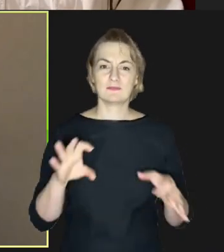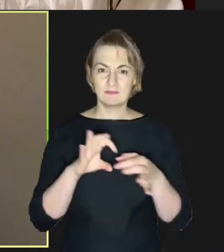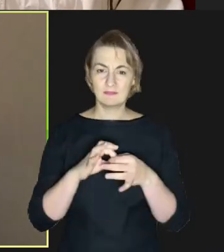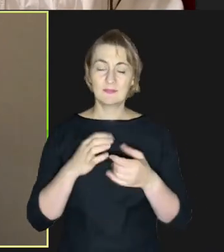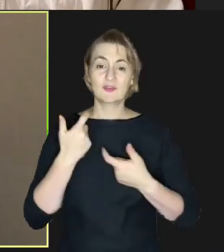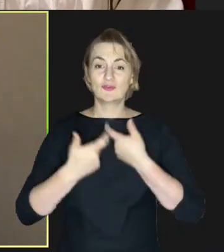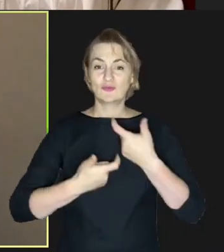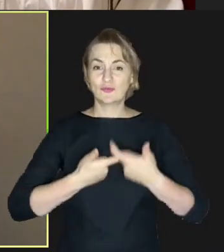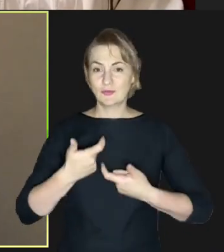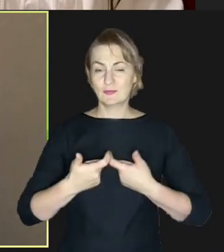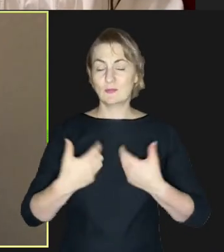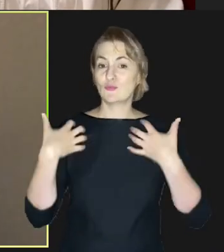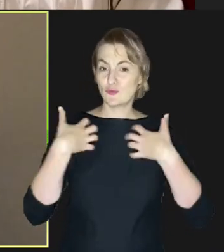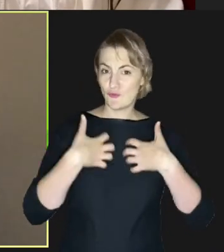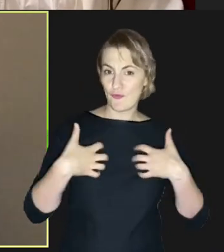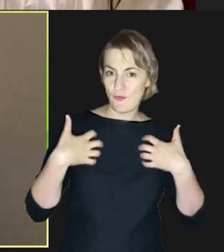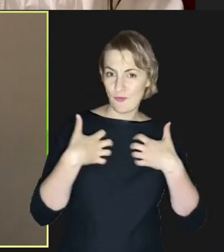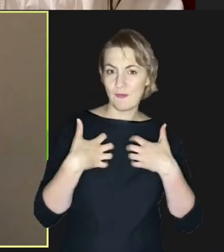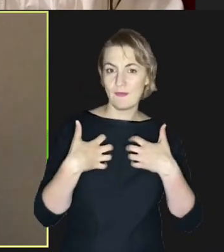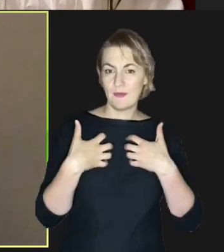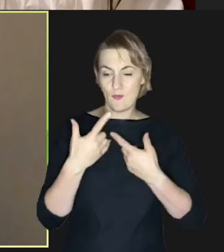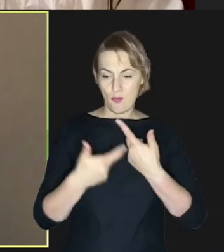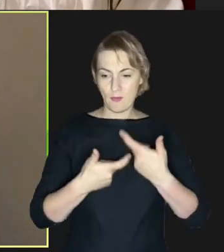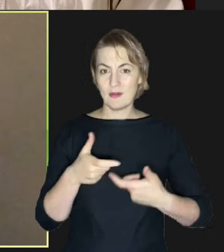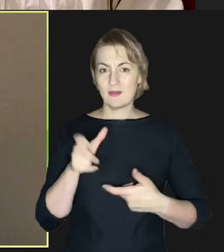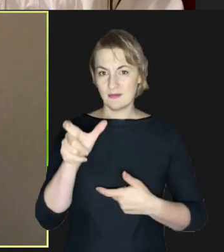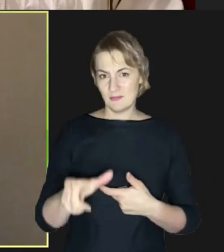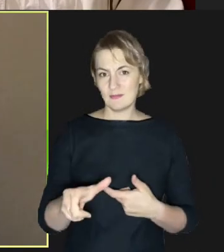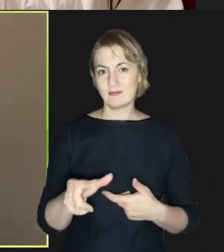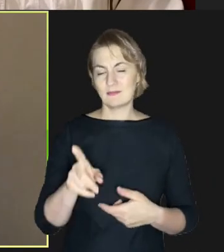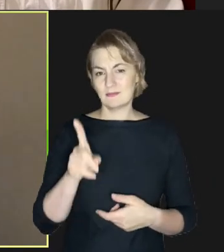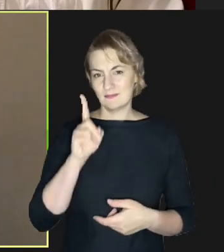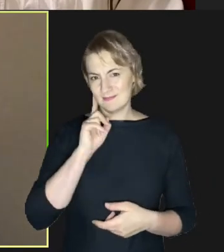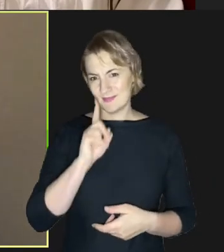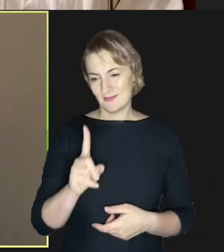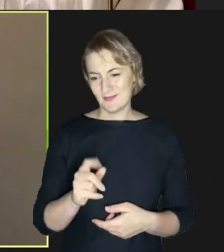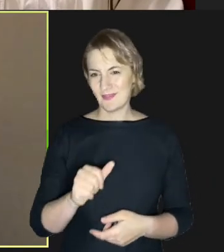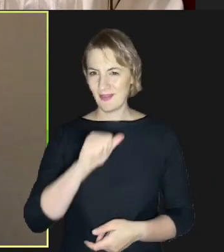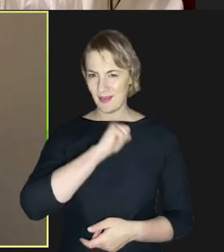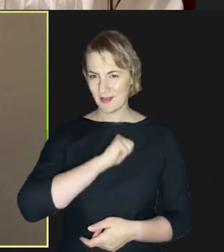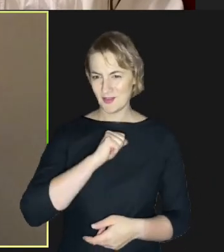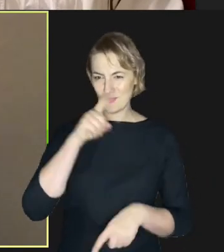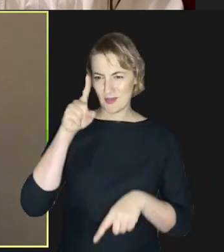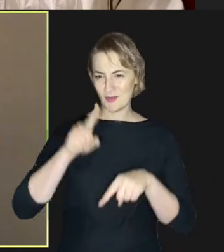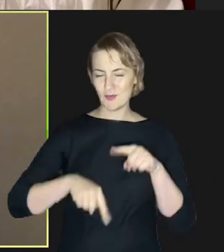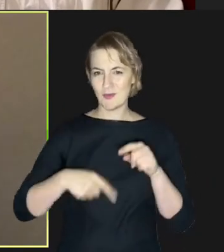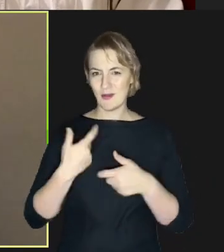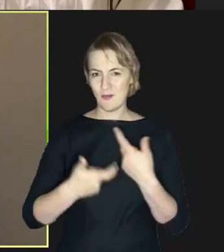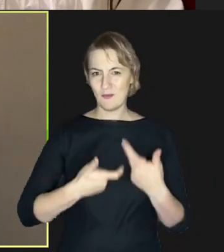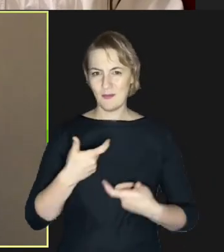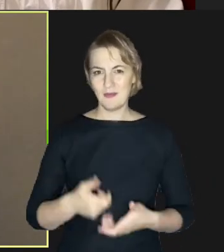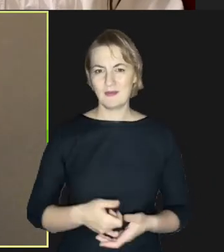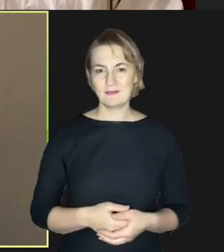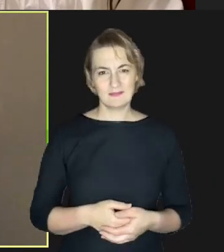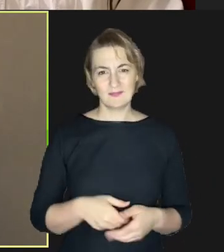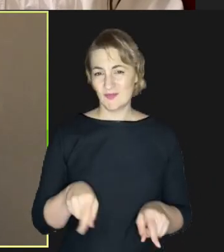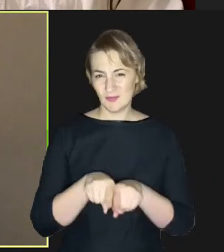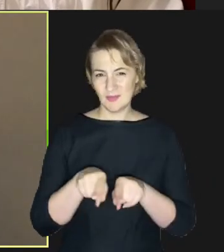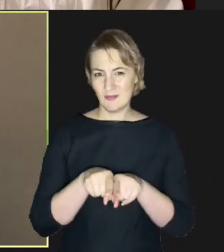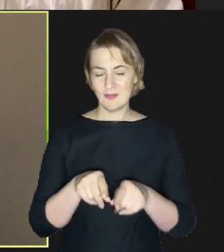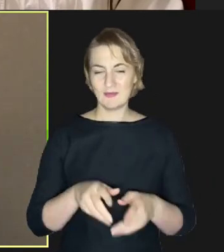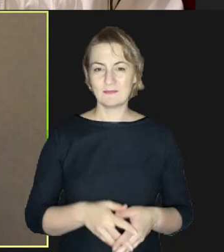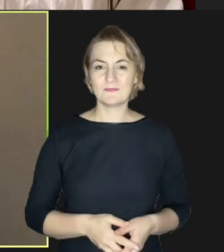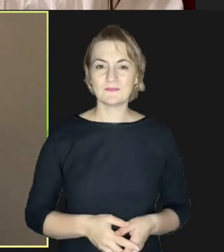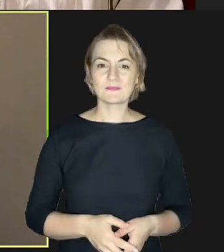czynimy przyrodzie, prawda, złego, no to czynimy sobie, to jest ten sam proces.